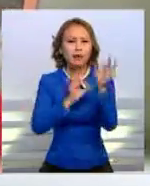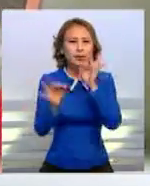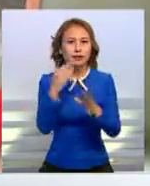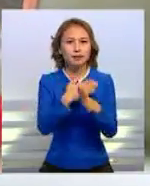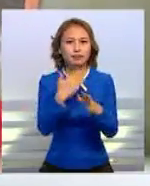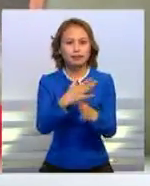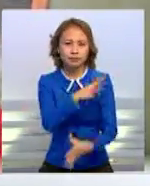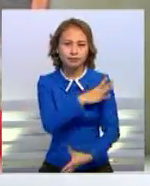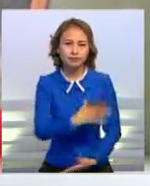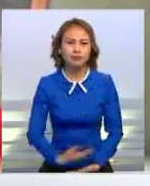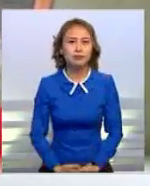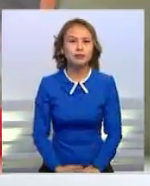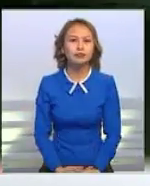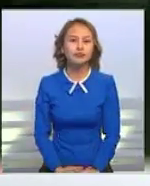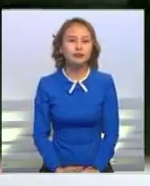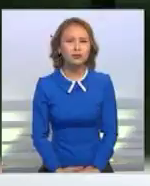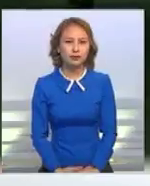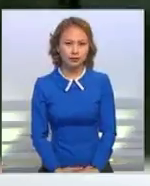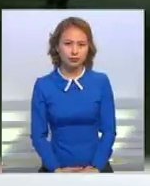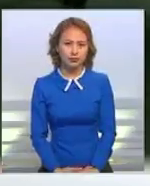көрсетілуде.